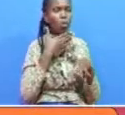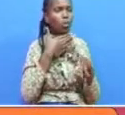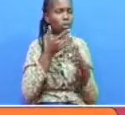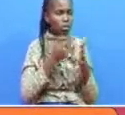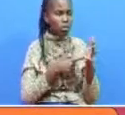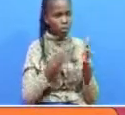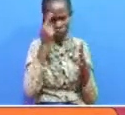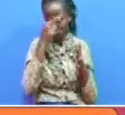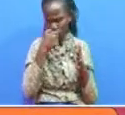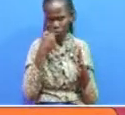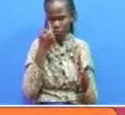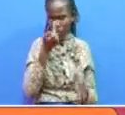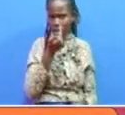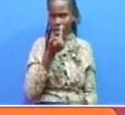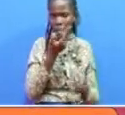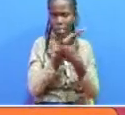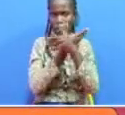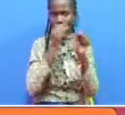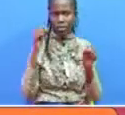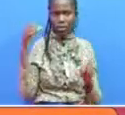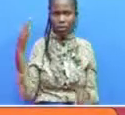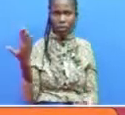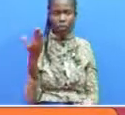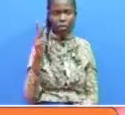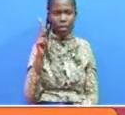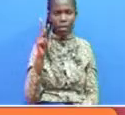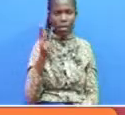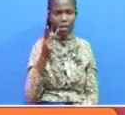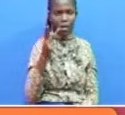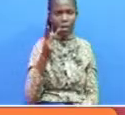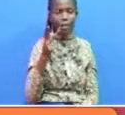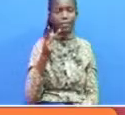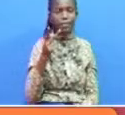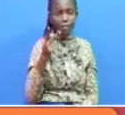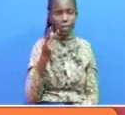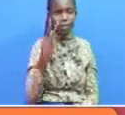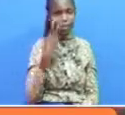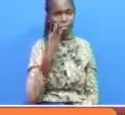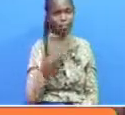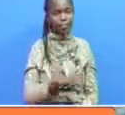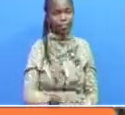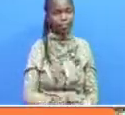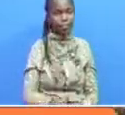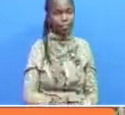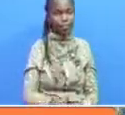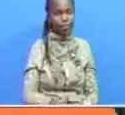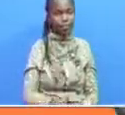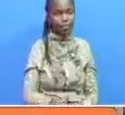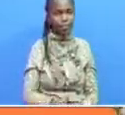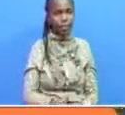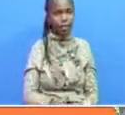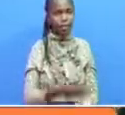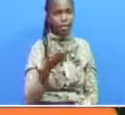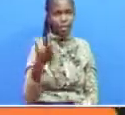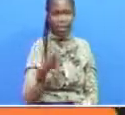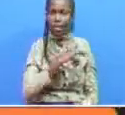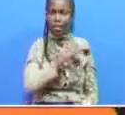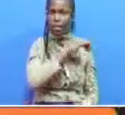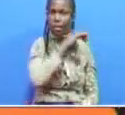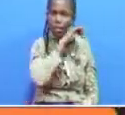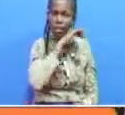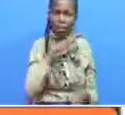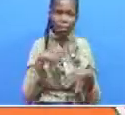uso wa rais wa tano wa jamhuri ya Kenya. Ndini wajadiki Raila nwa kithisa